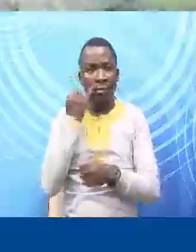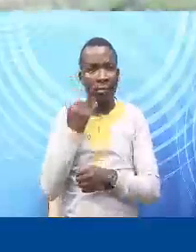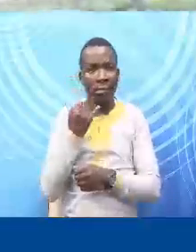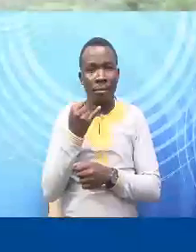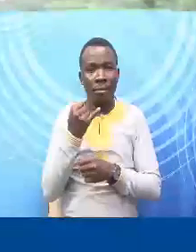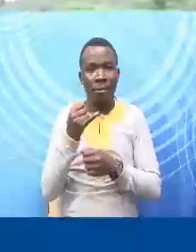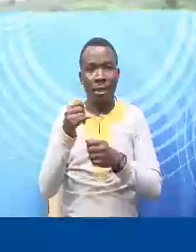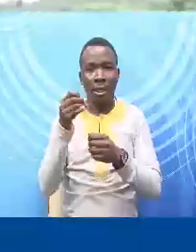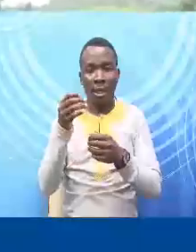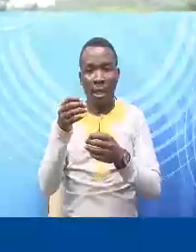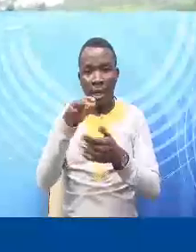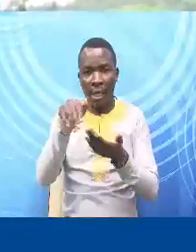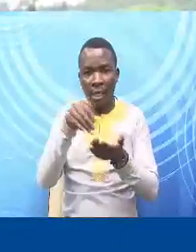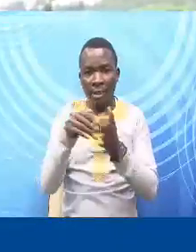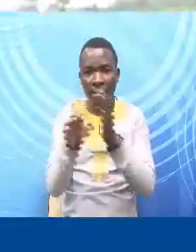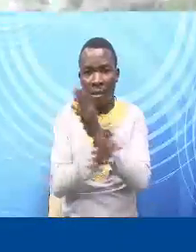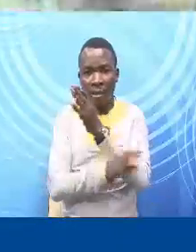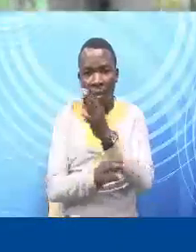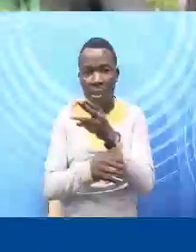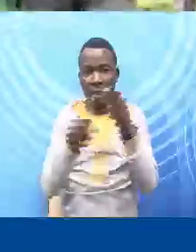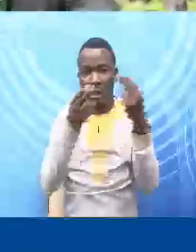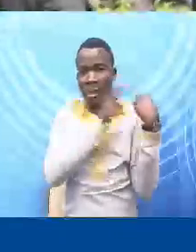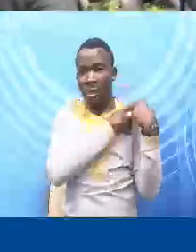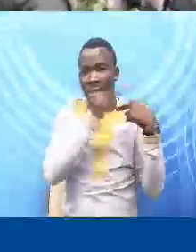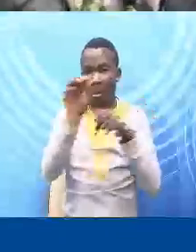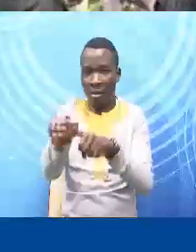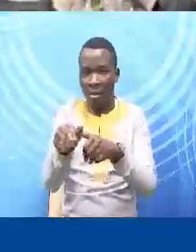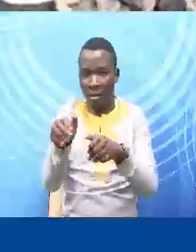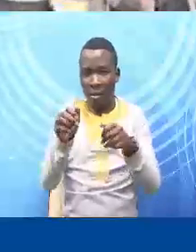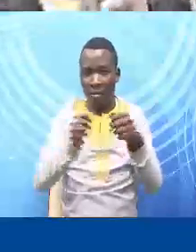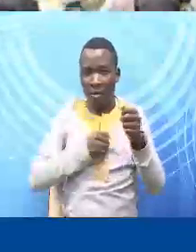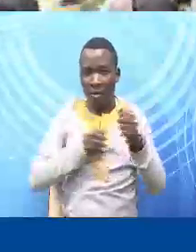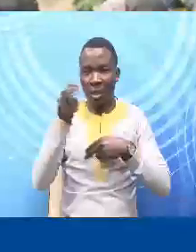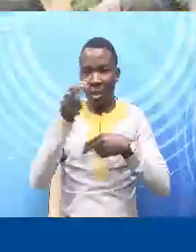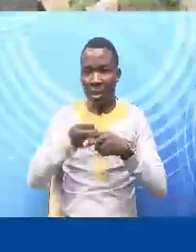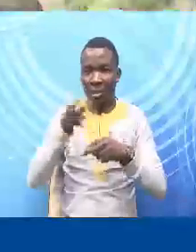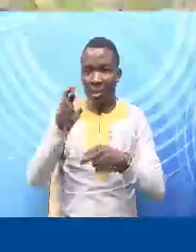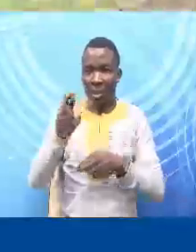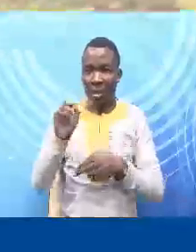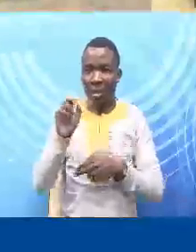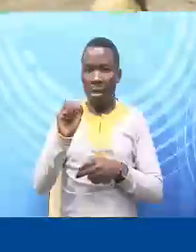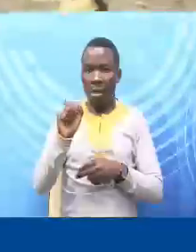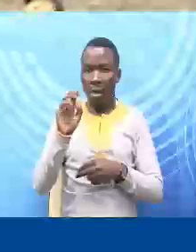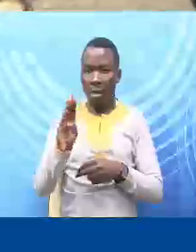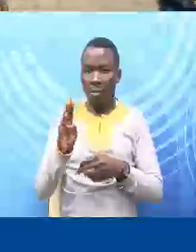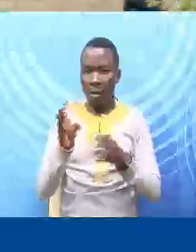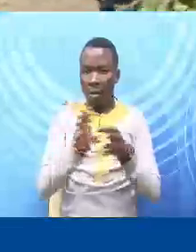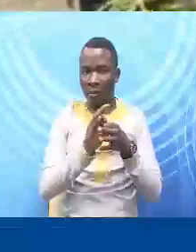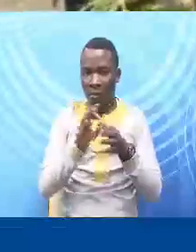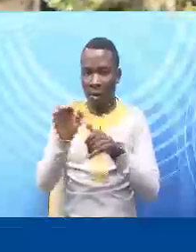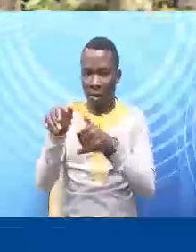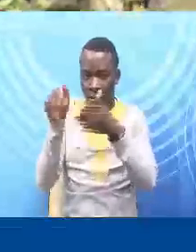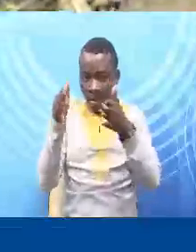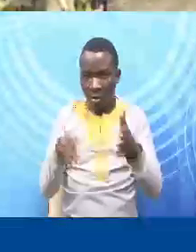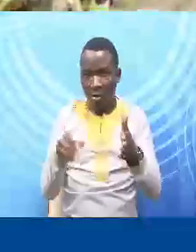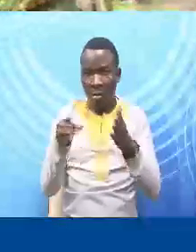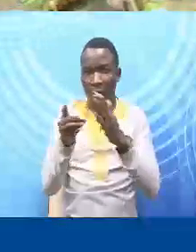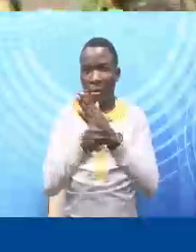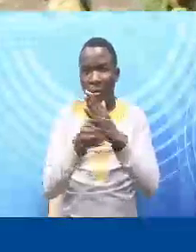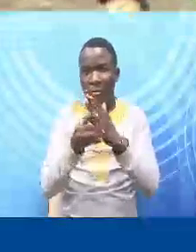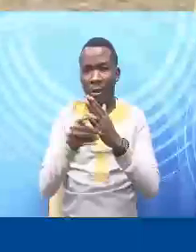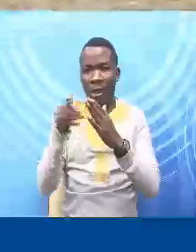Ikigo cy'igihugu gishinzwe ubuhinzi mu Rwanda Labu cyifatanyije n'abahinzi bahinga mu gishanga cya Rutenderi giherereye mu ntara y'Amajyepfo mu karere ka Ruhango murenge